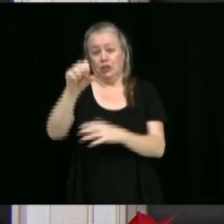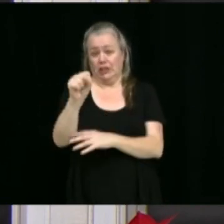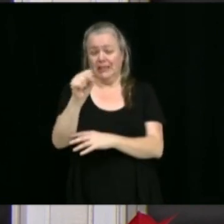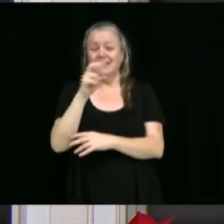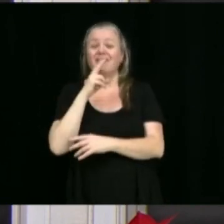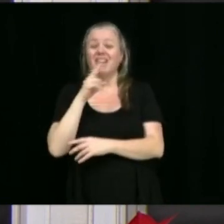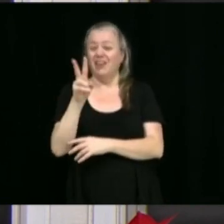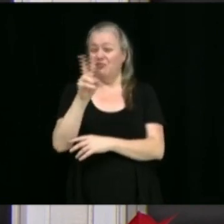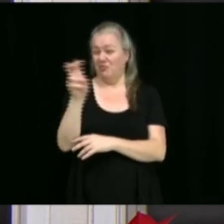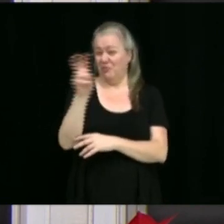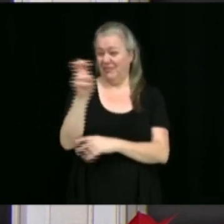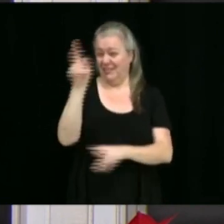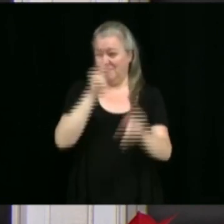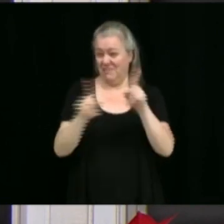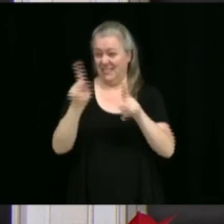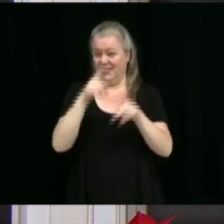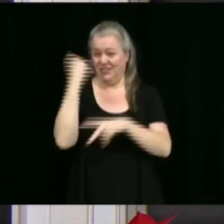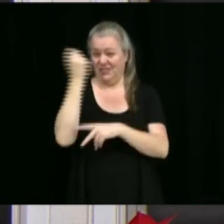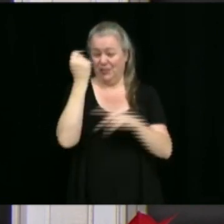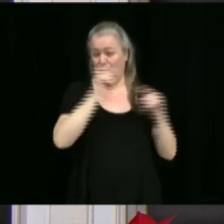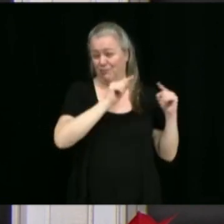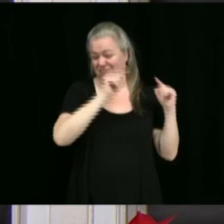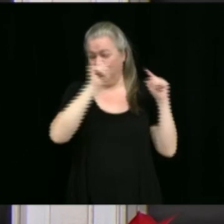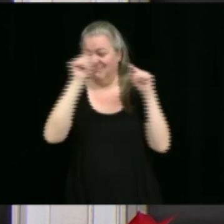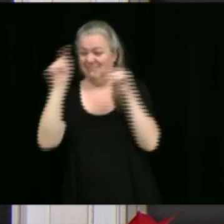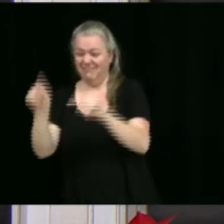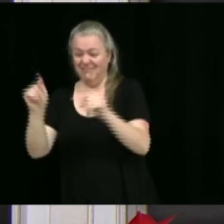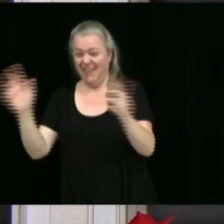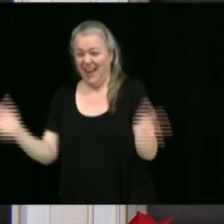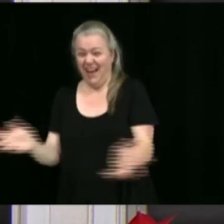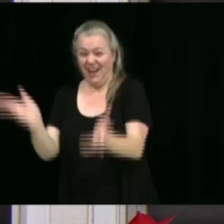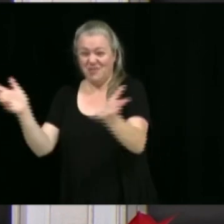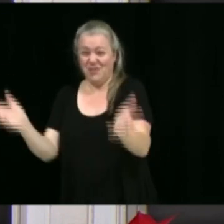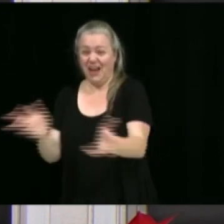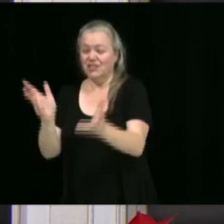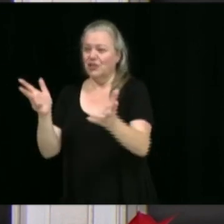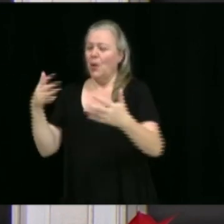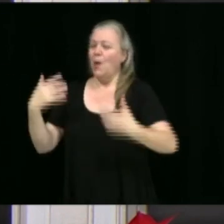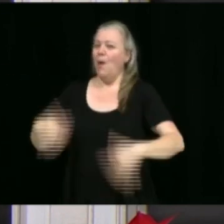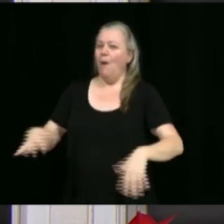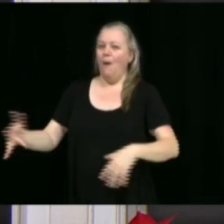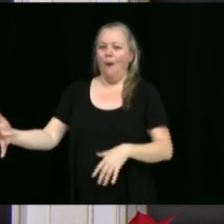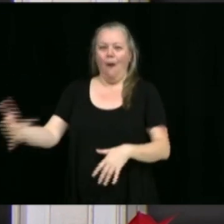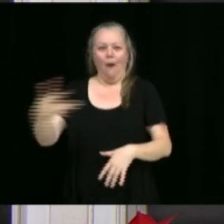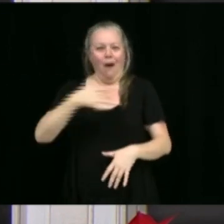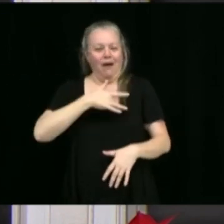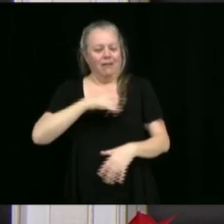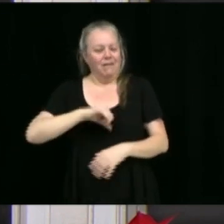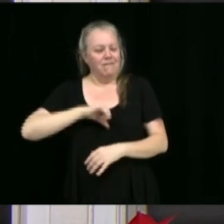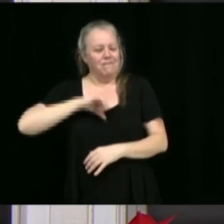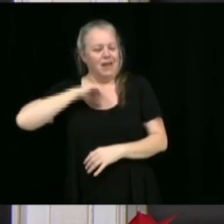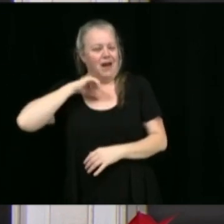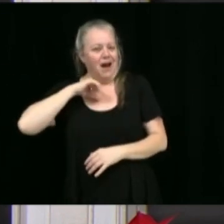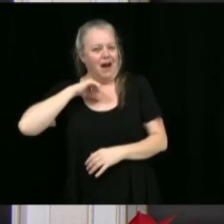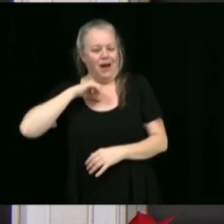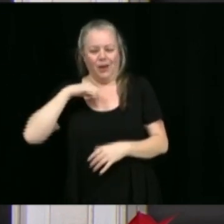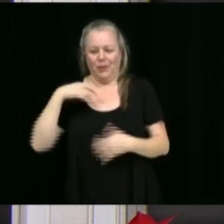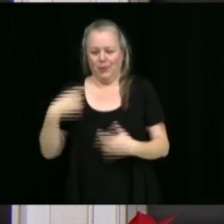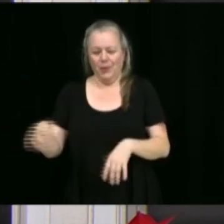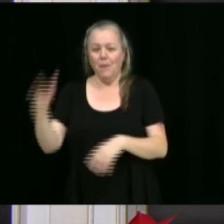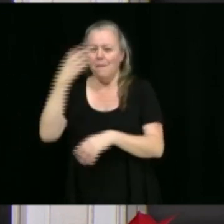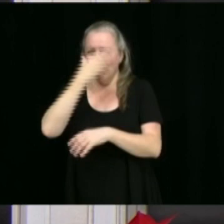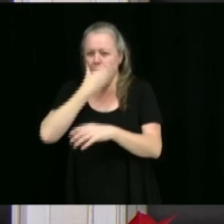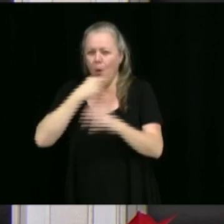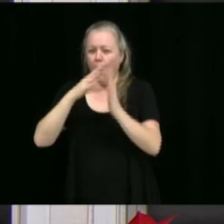sur place pour l'encourager. Donc, juste vous mentionner qu'il nous rend très fiers, ce cher Mathieu Bergeron-là, un véritable